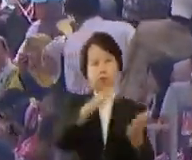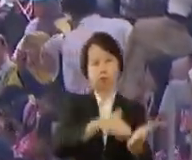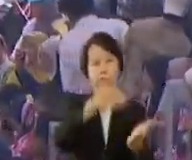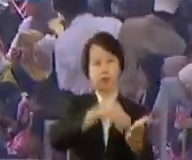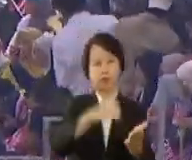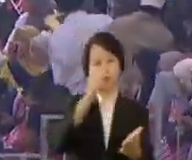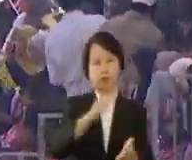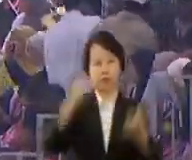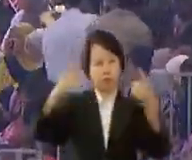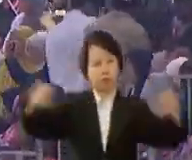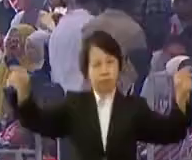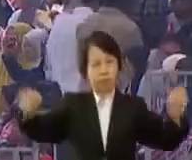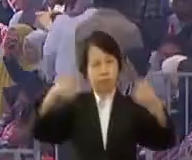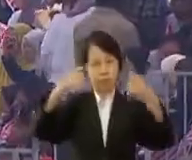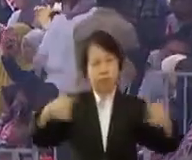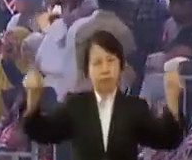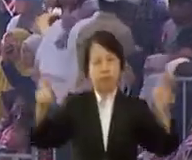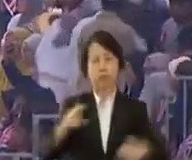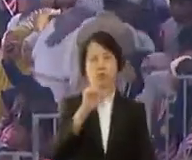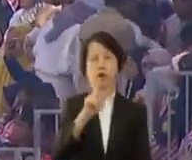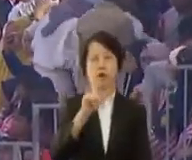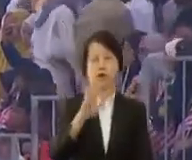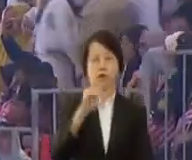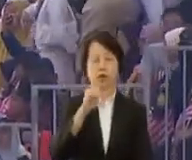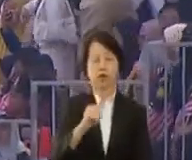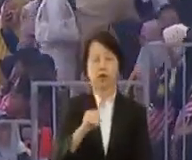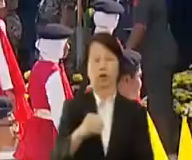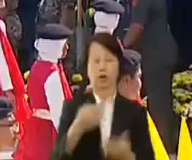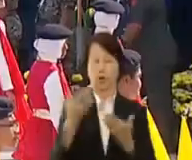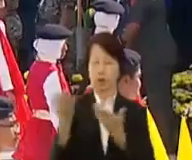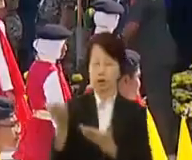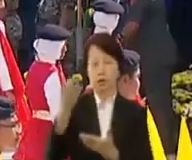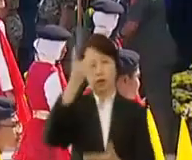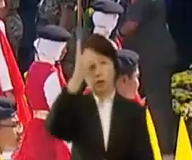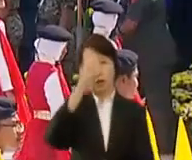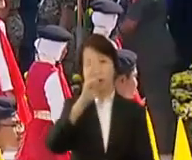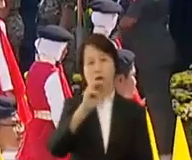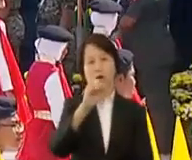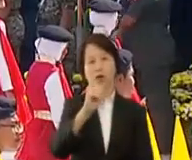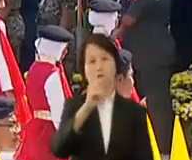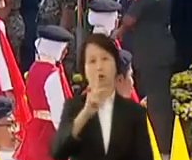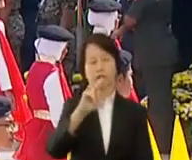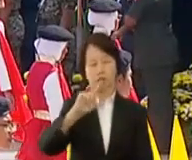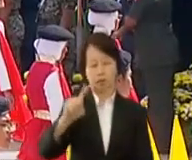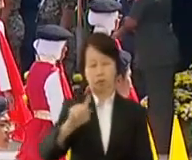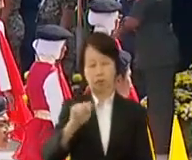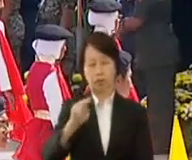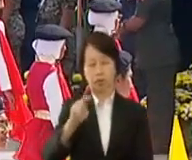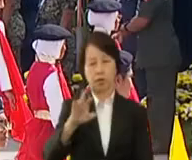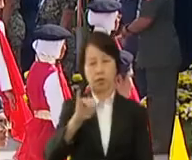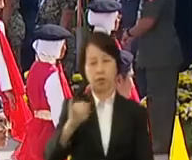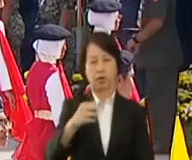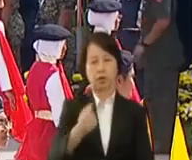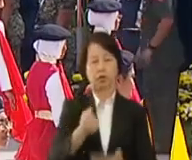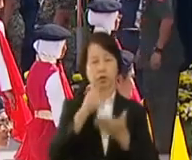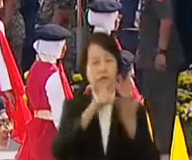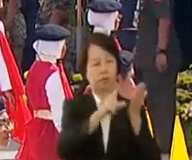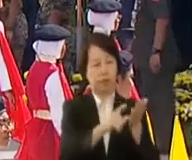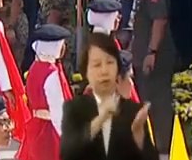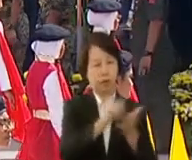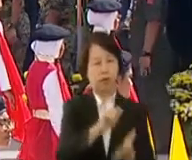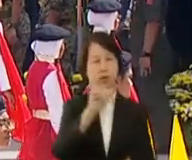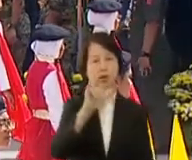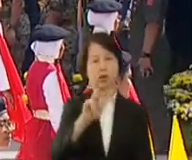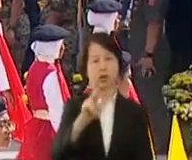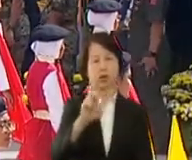Music Orchestra RTM pimpinan konduktor Dr. Mokhzani Ismail dan dibantu oleh